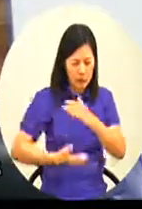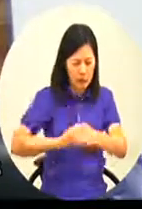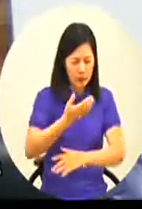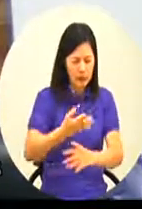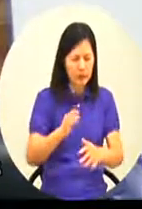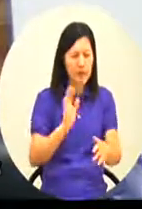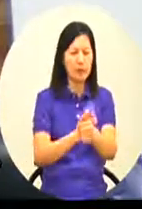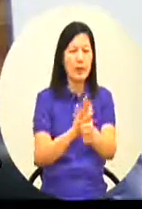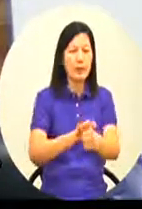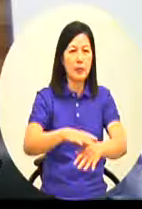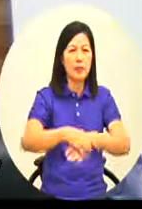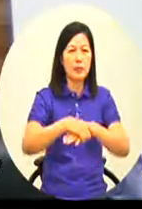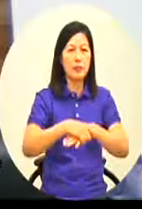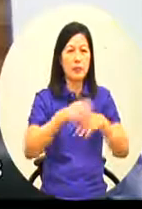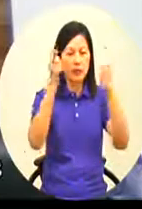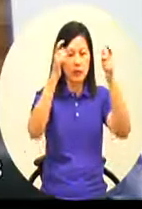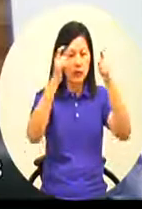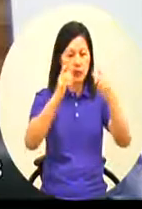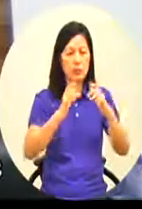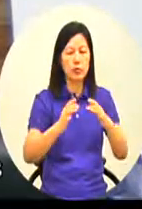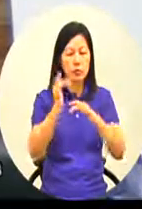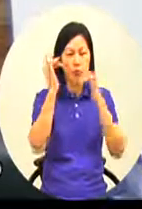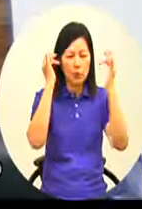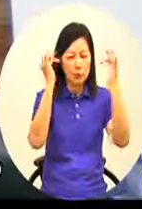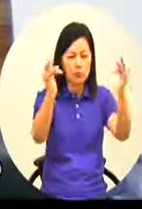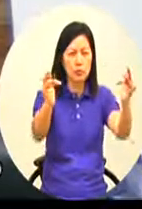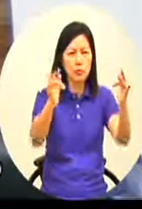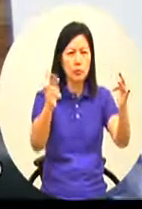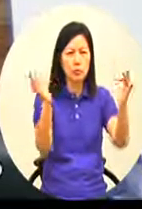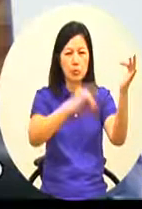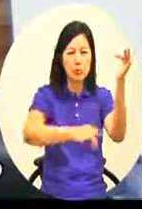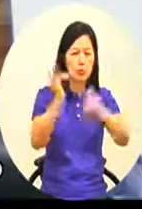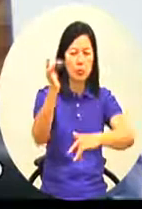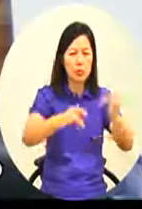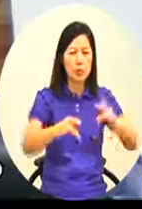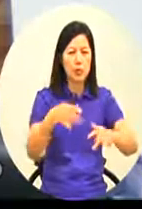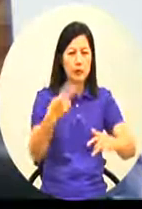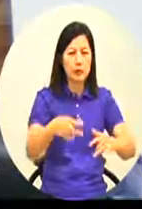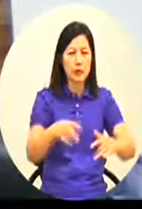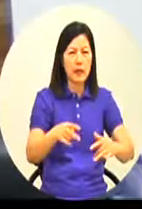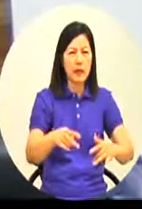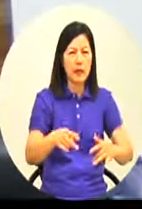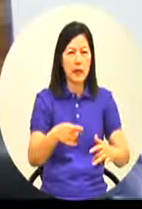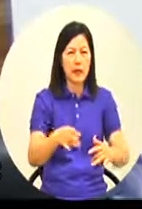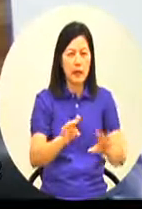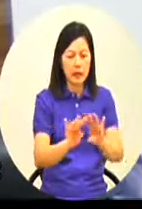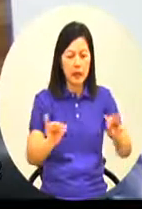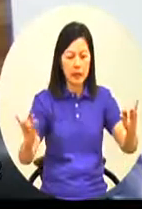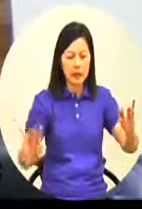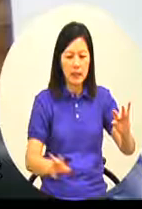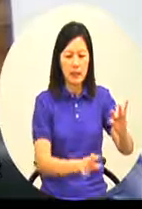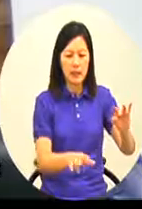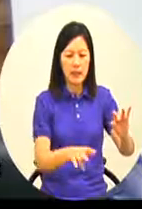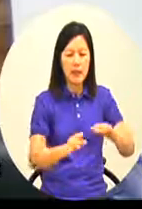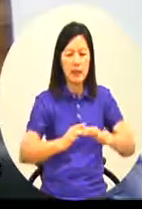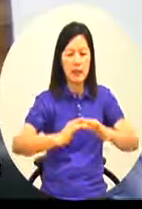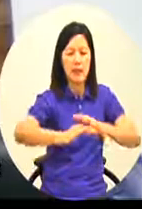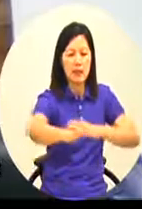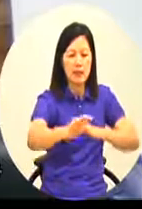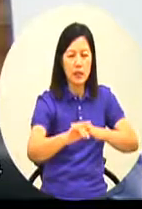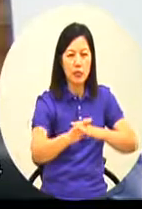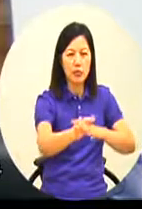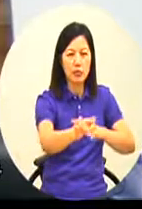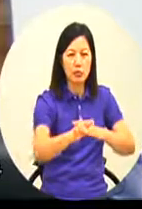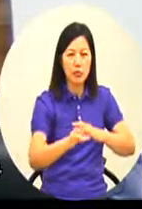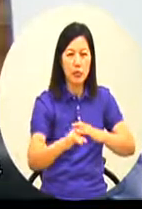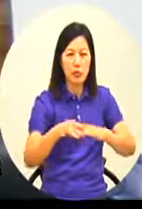有的高雄呢，我们整个路树倒塌，还有我们的地面空洞哦。路面的坑洞，以及呢路